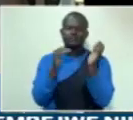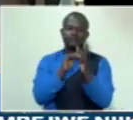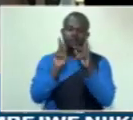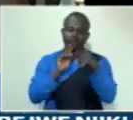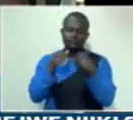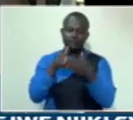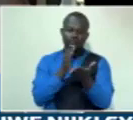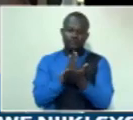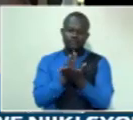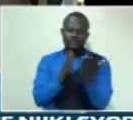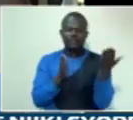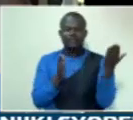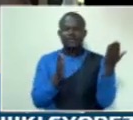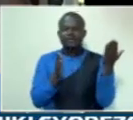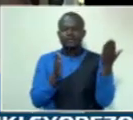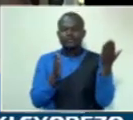kabisa